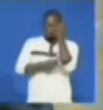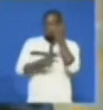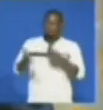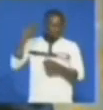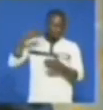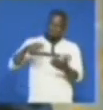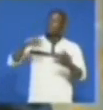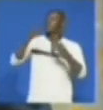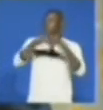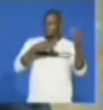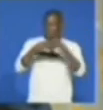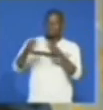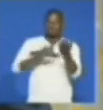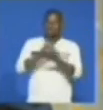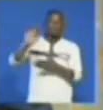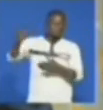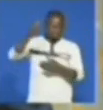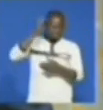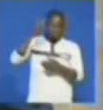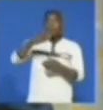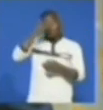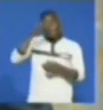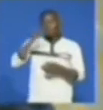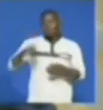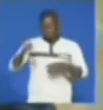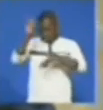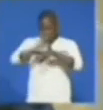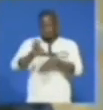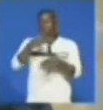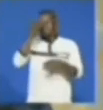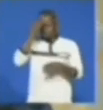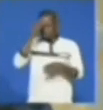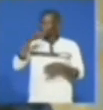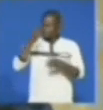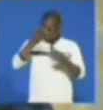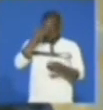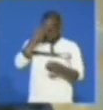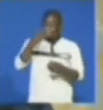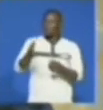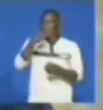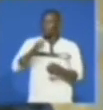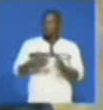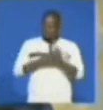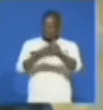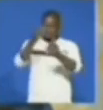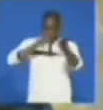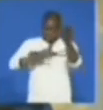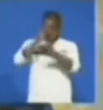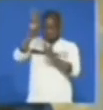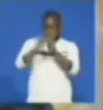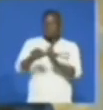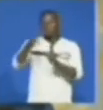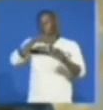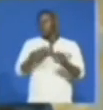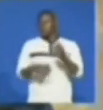N'oubliez pas non plus les entreprises chinoises qui savent accompagner le développement du pays et contribuer à l'amélioration de la